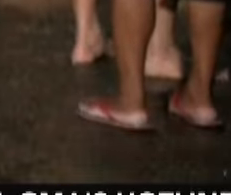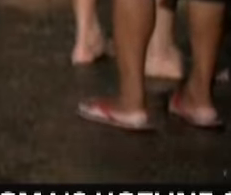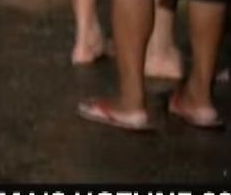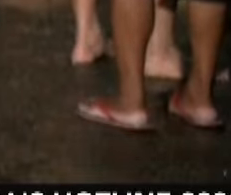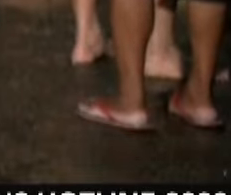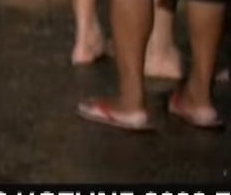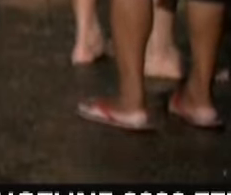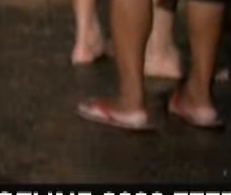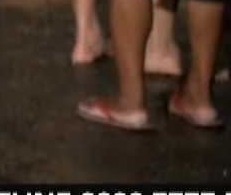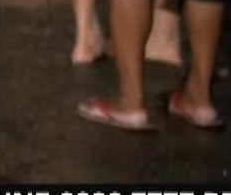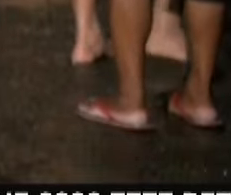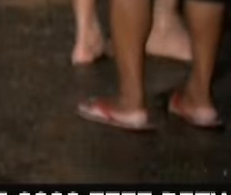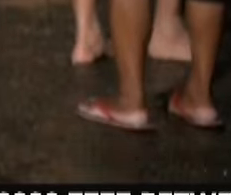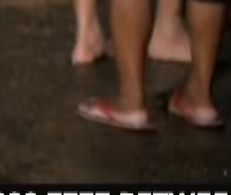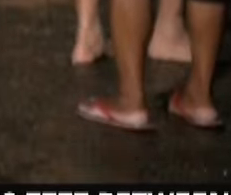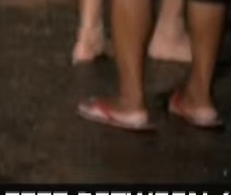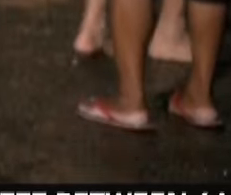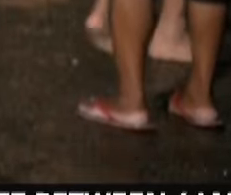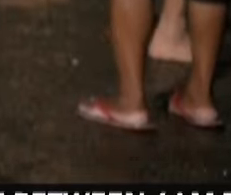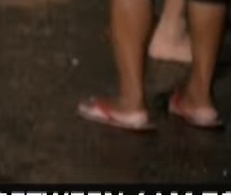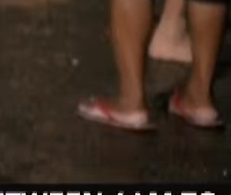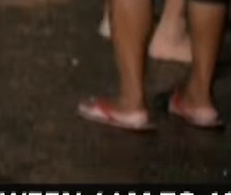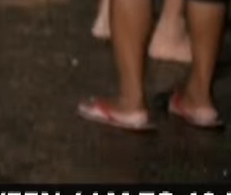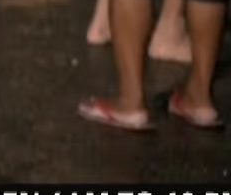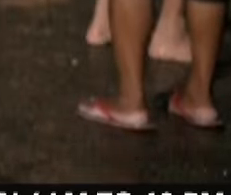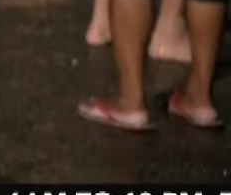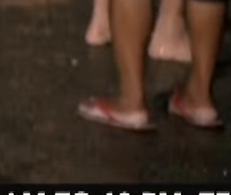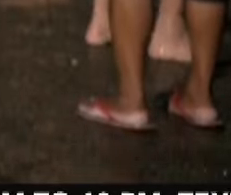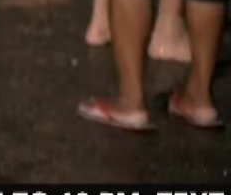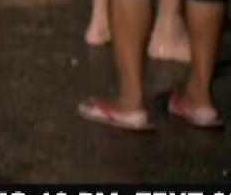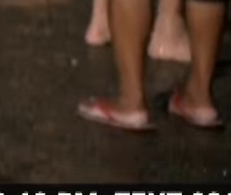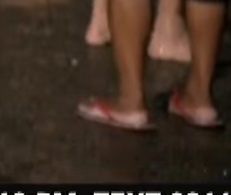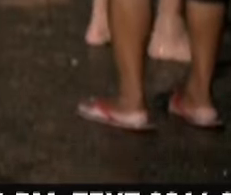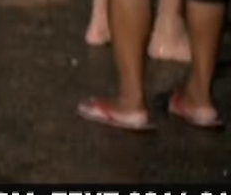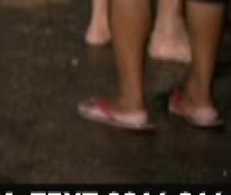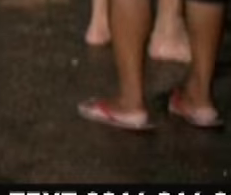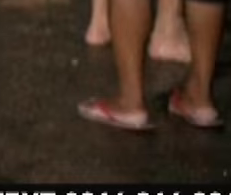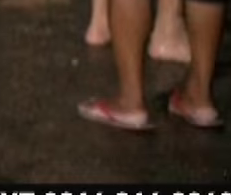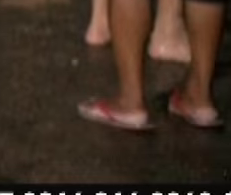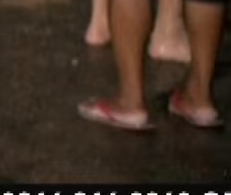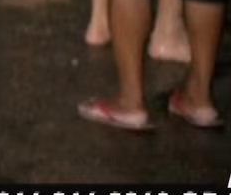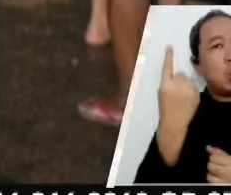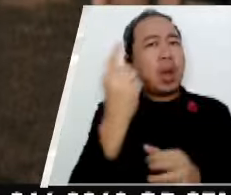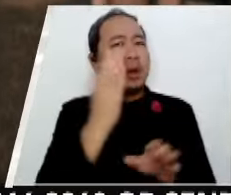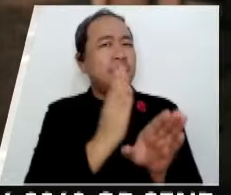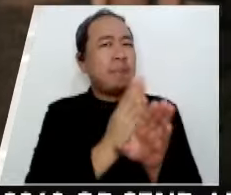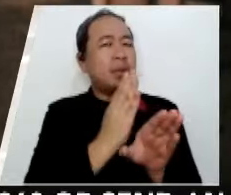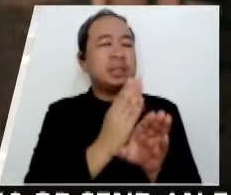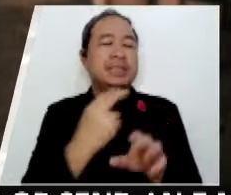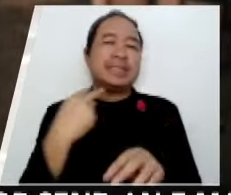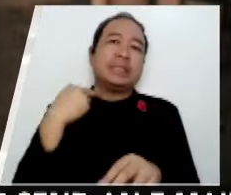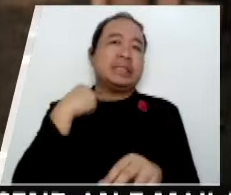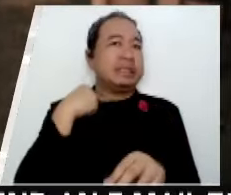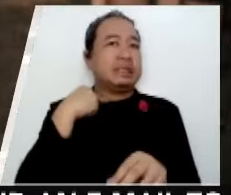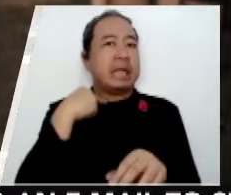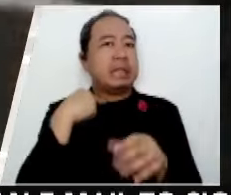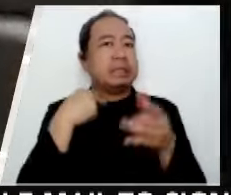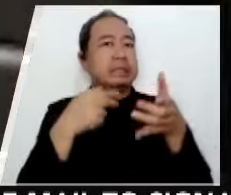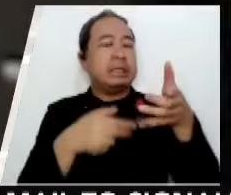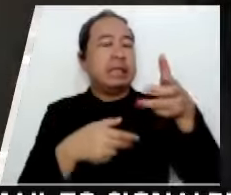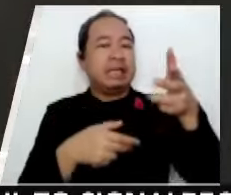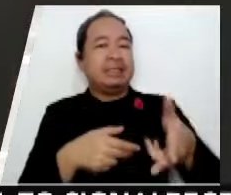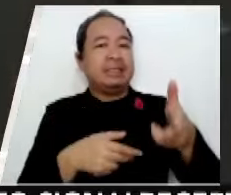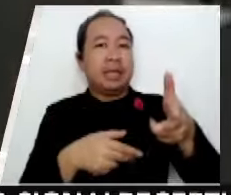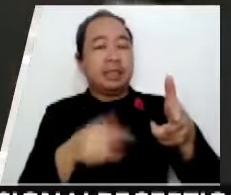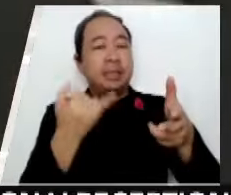Nabanggit po natin yung Araneta Avenue, abay, stranded ang isang bus doon. Yan po ang video na kuha sa